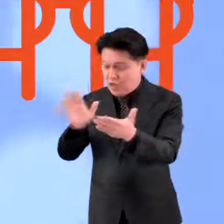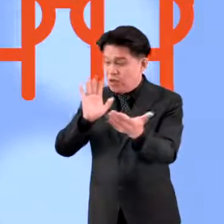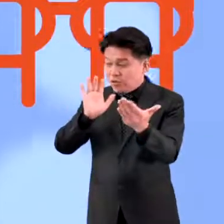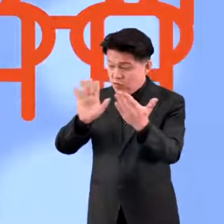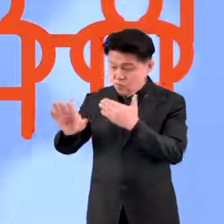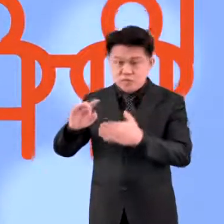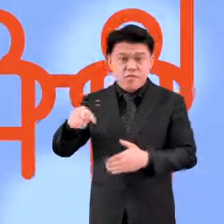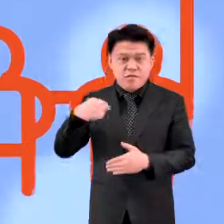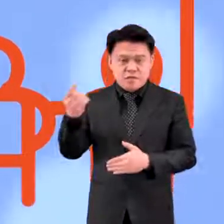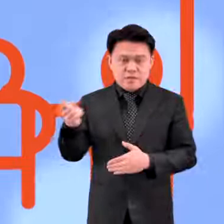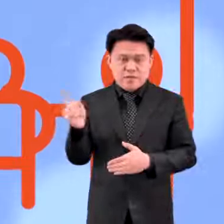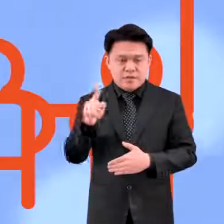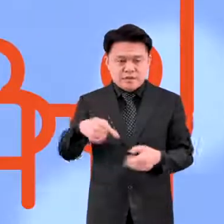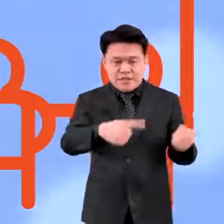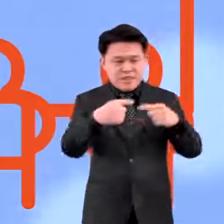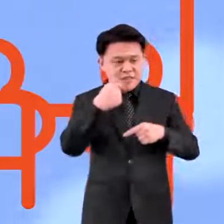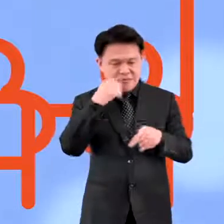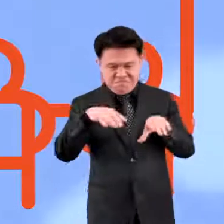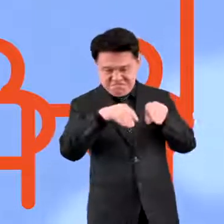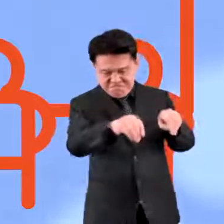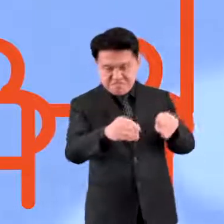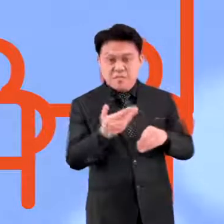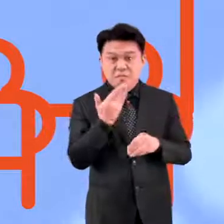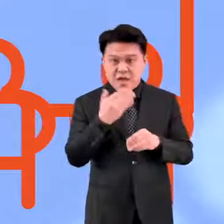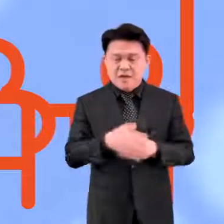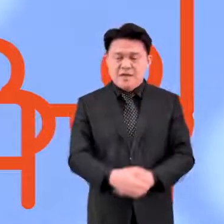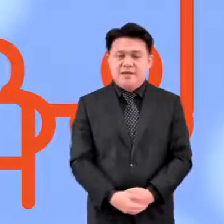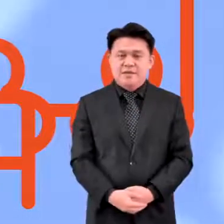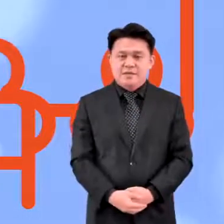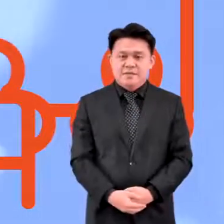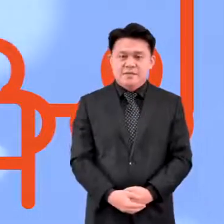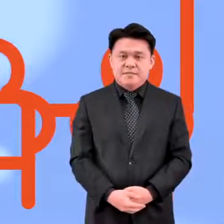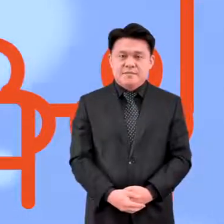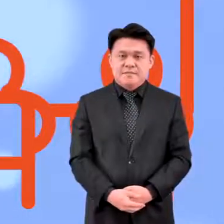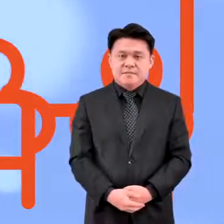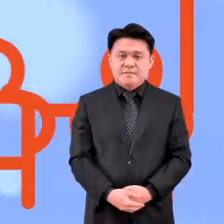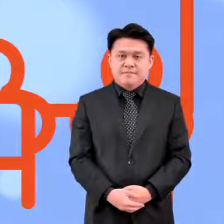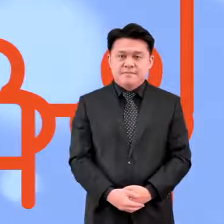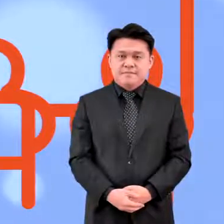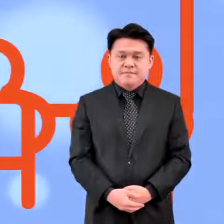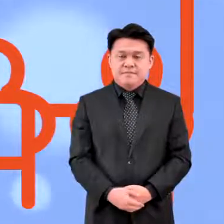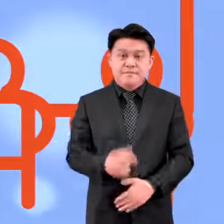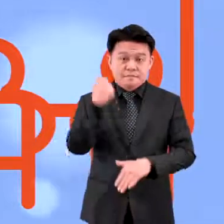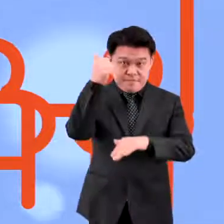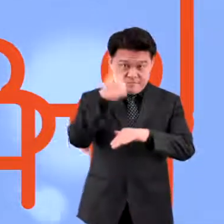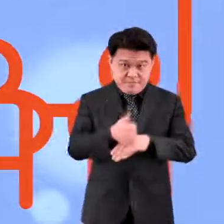징계위원회를 구성하고 회의를 거쳐 참여 중단 조치를 받을 수 있습니다.